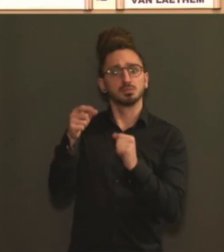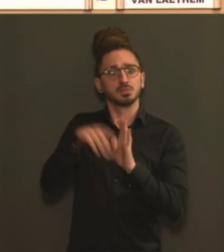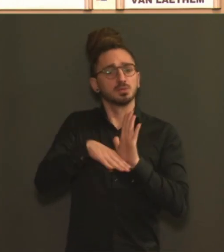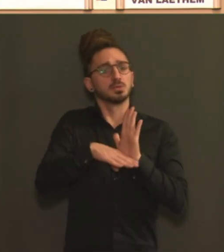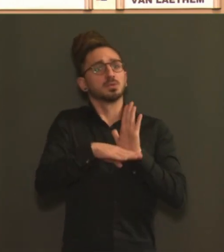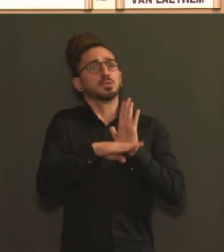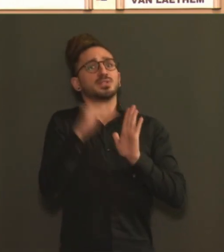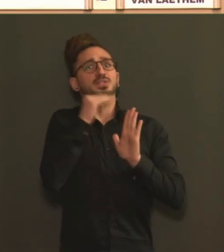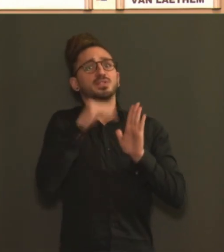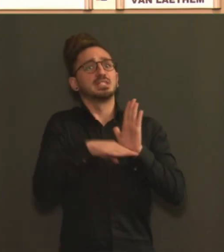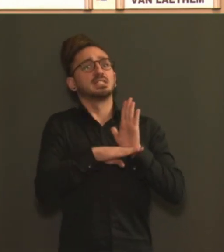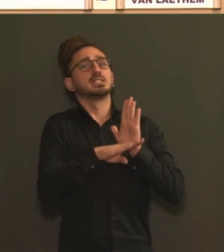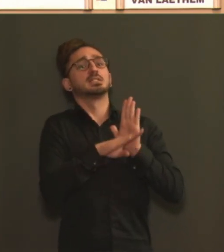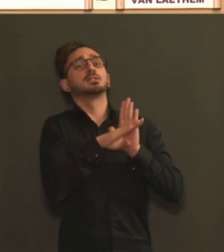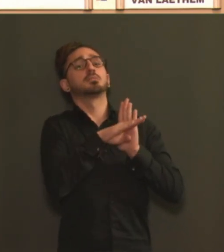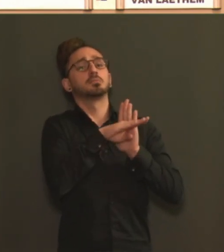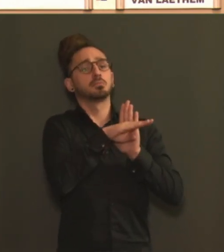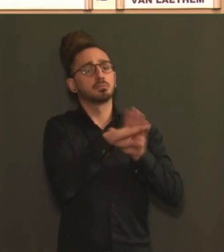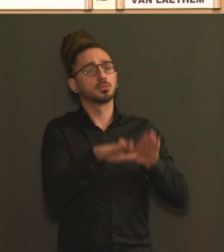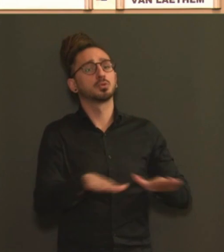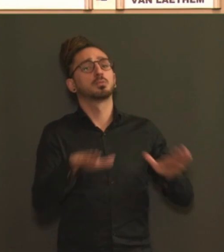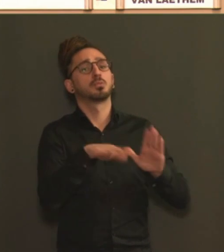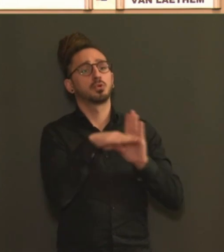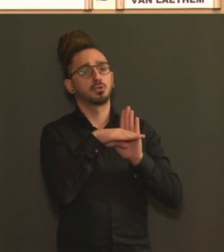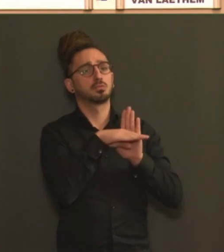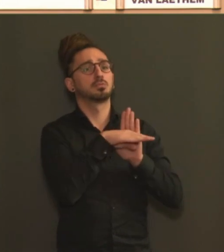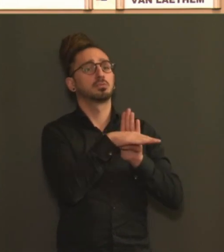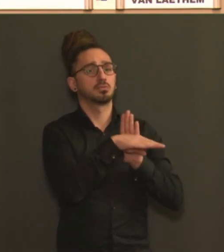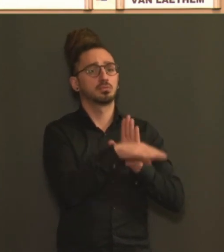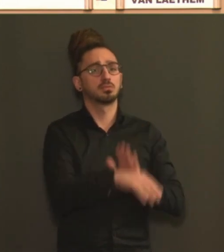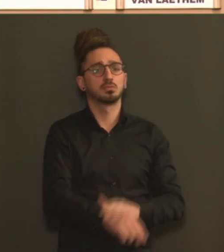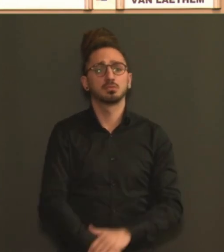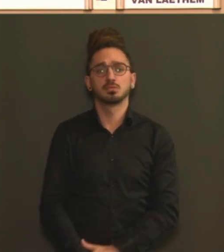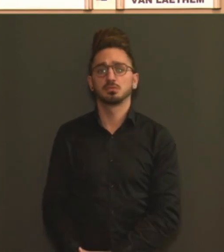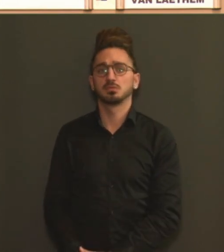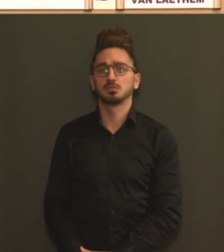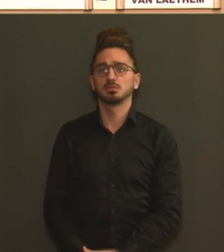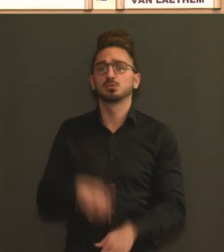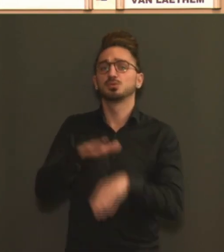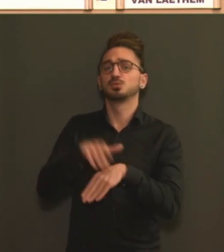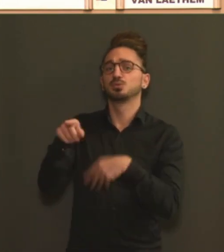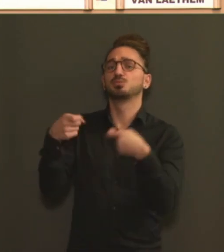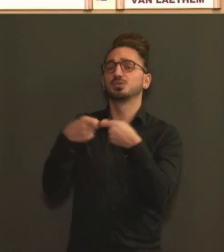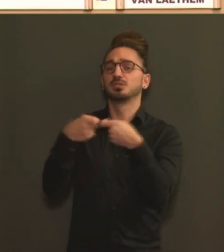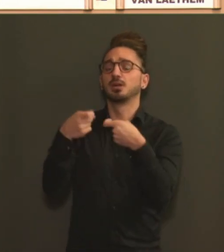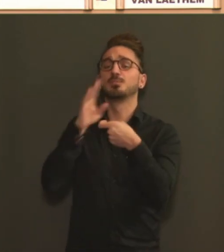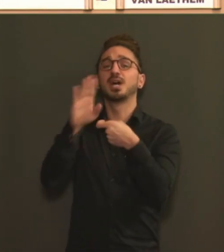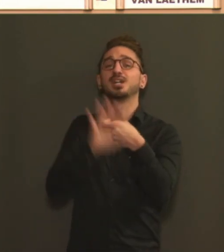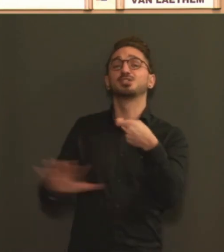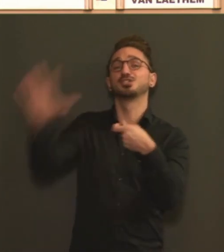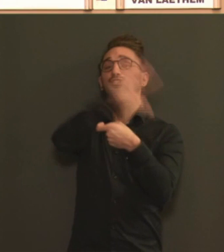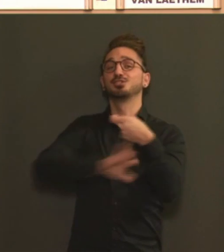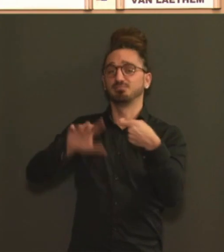à ces 85% d'augmentation, Bruxelles est maintenant le deuxième endroit où il y a le plus grand nombre de nouveaux